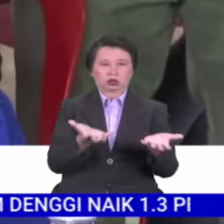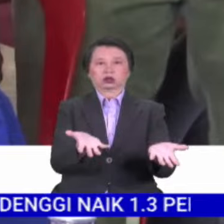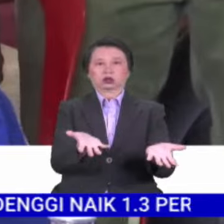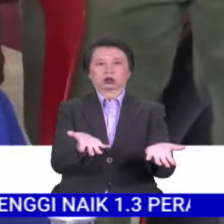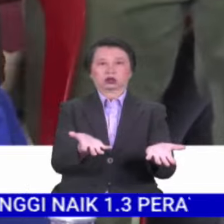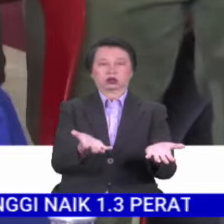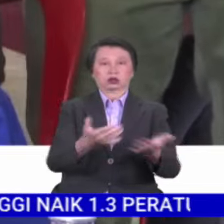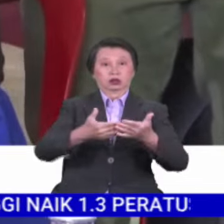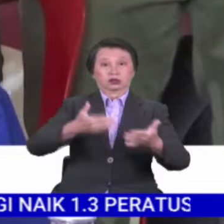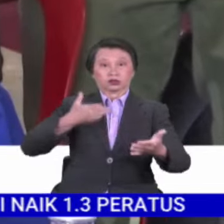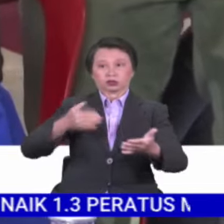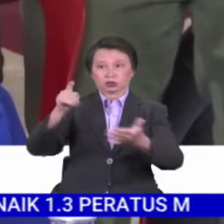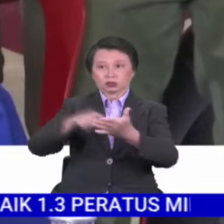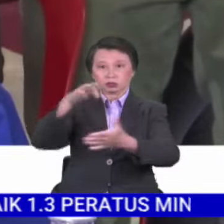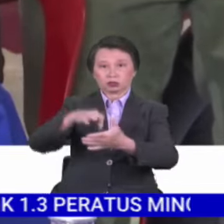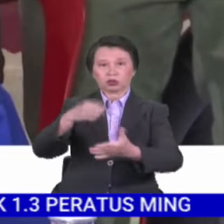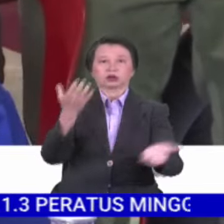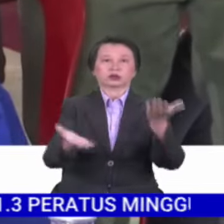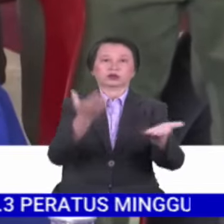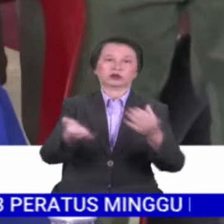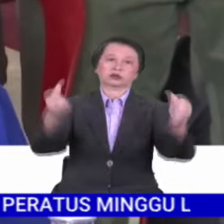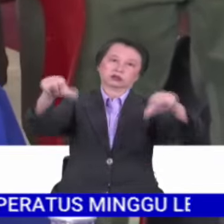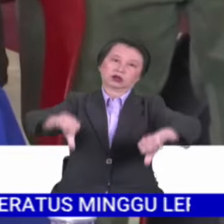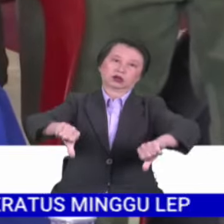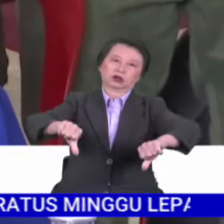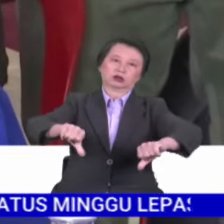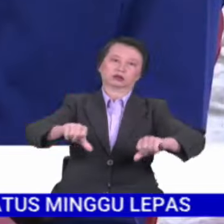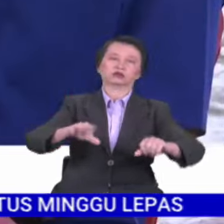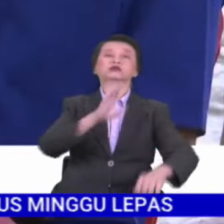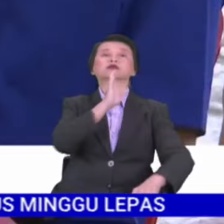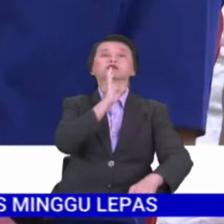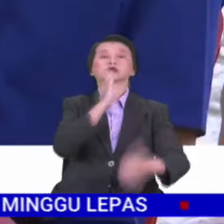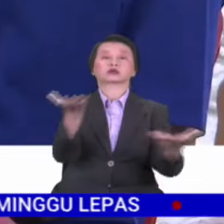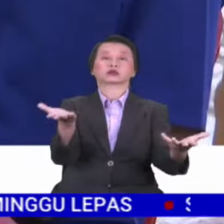kerana ada pemilihan, mungkin kita kalah dalam pilihan raya, itu tidak ada makna.